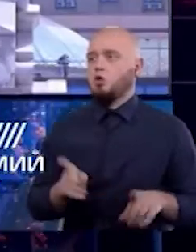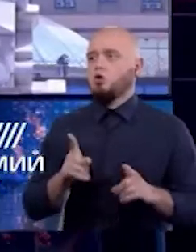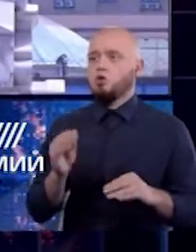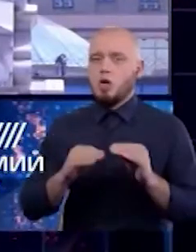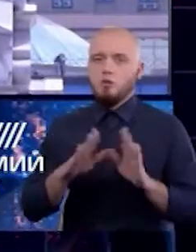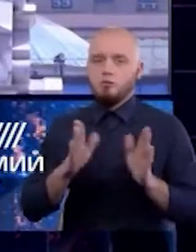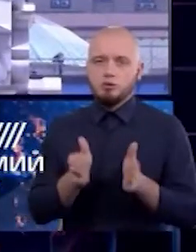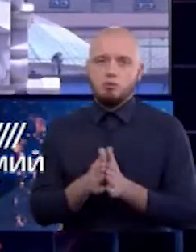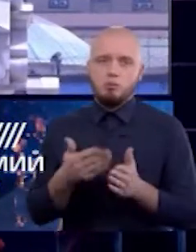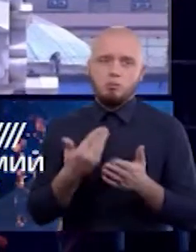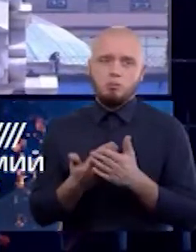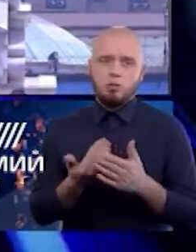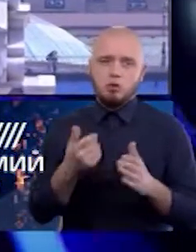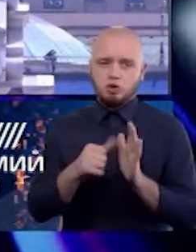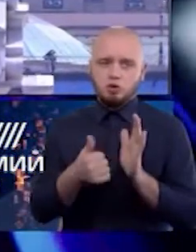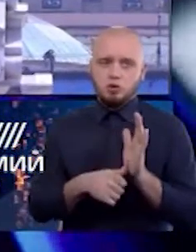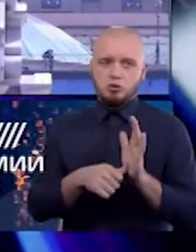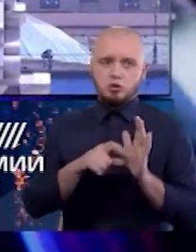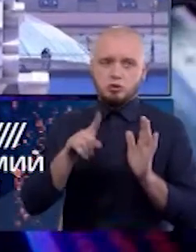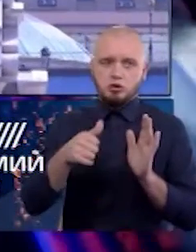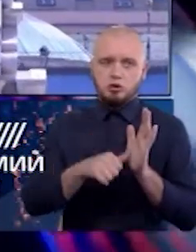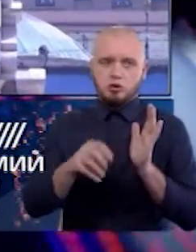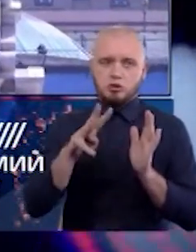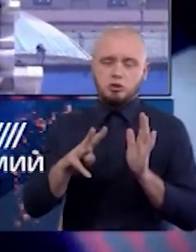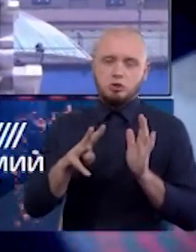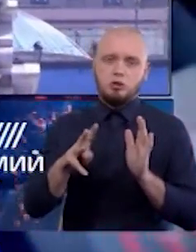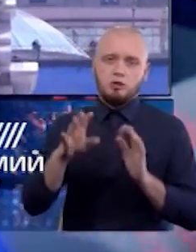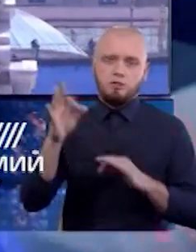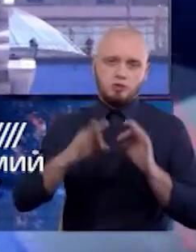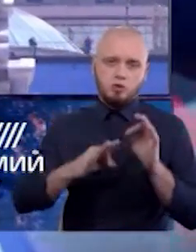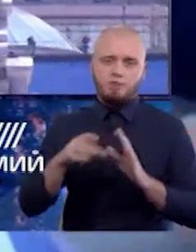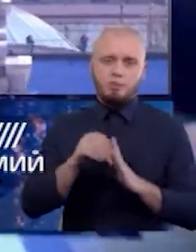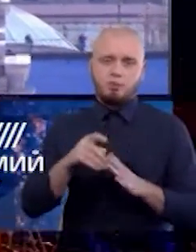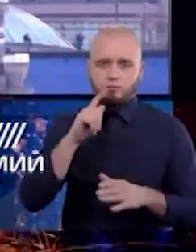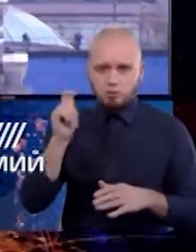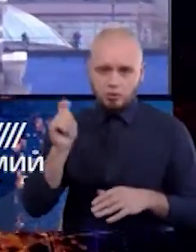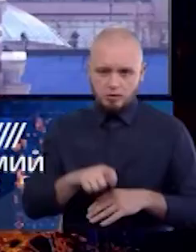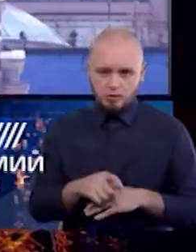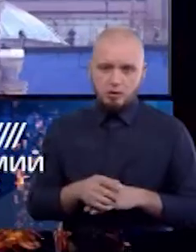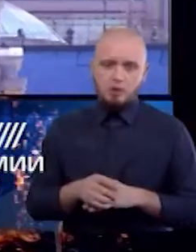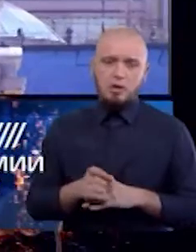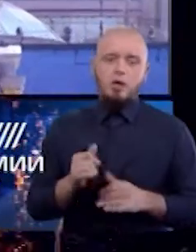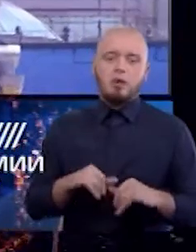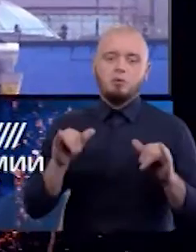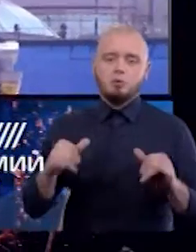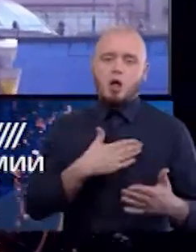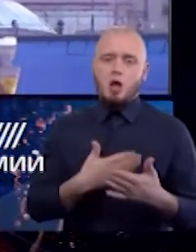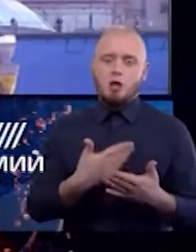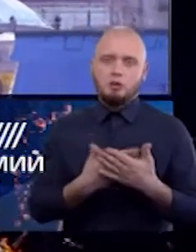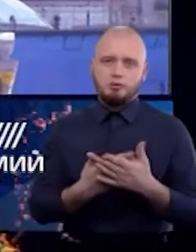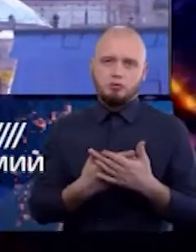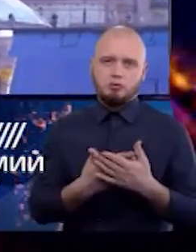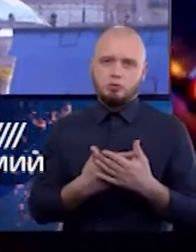отримали виборчі бюлетені для голосування 4 848 тисяч 926 громадян України, виборців